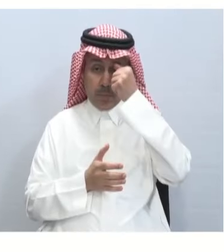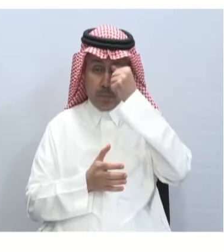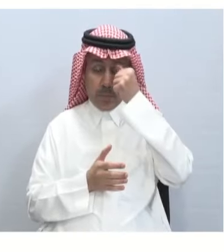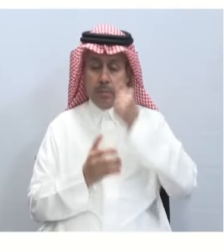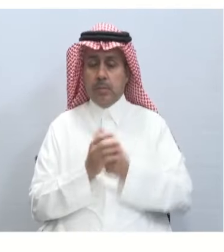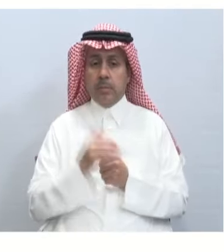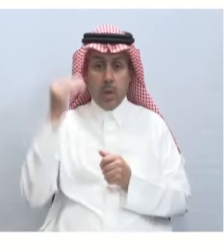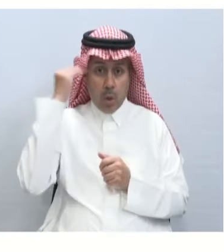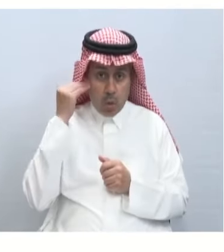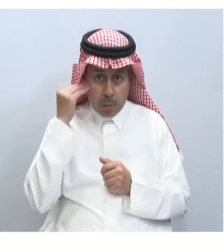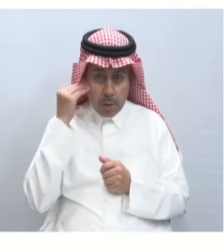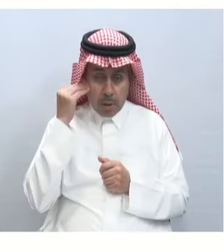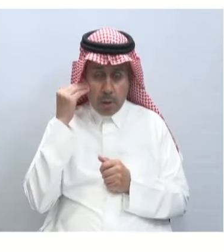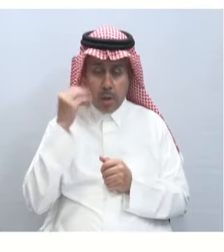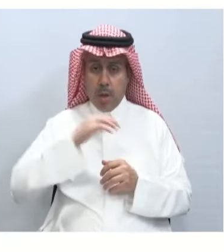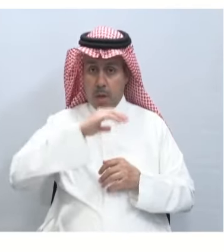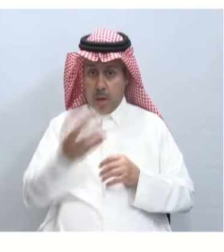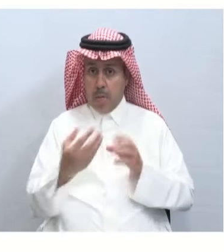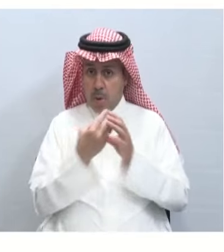العبادات من